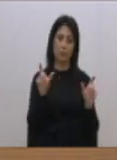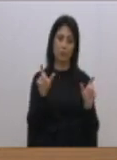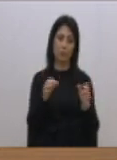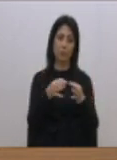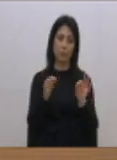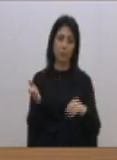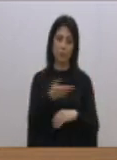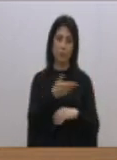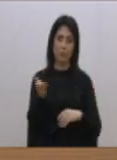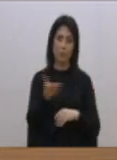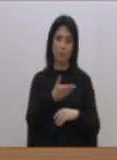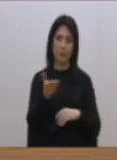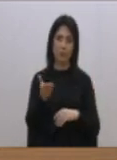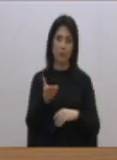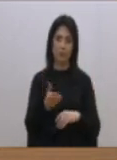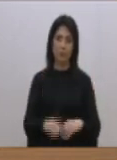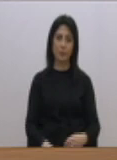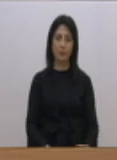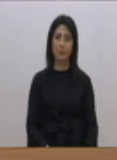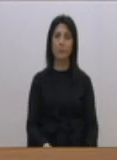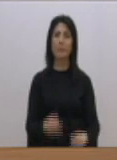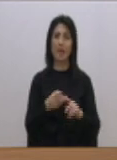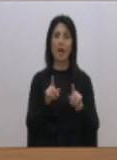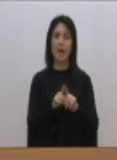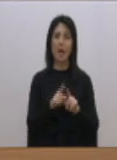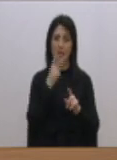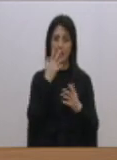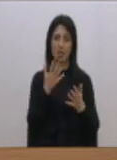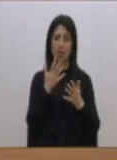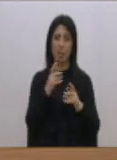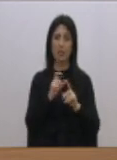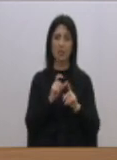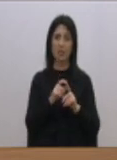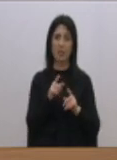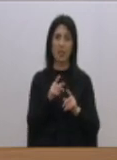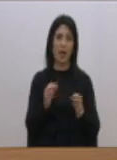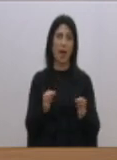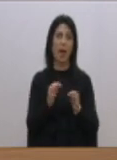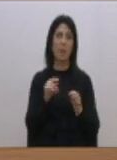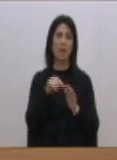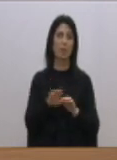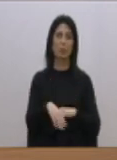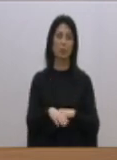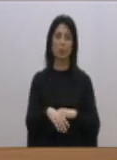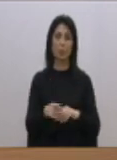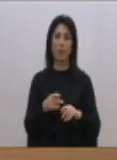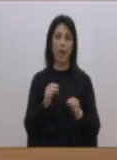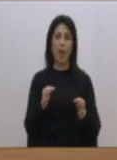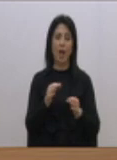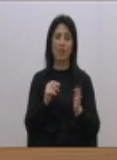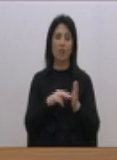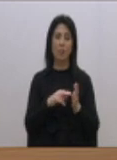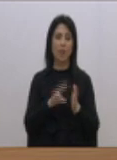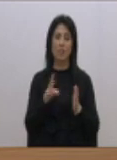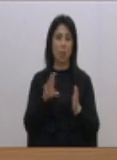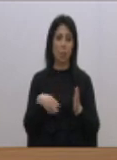დაგქონება პირდაპირი ფრენების რუსეთში. Aia este armoa ce ne am ritorica, stit cu sama și araperi araris, aravitari pasi arunda